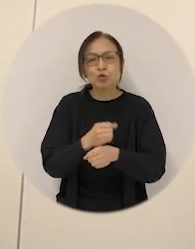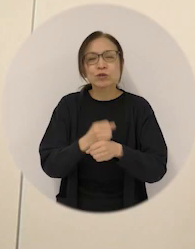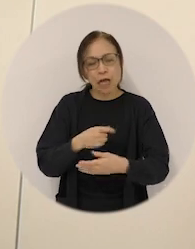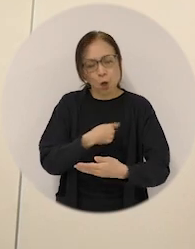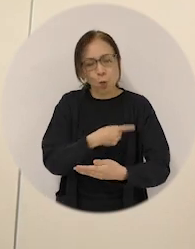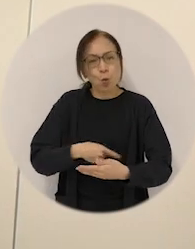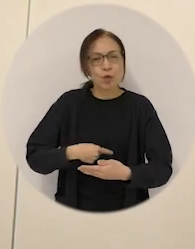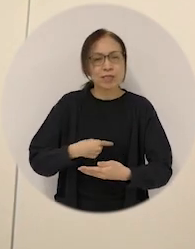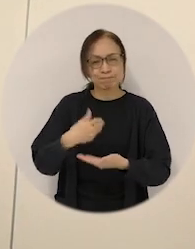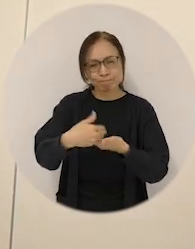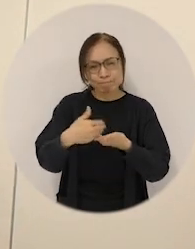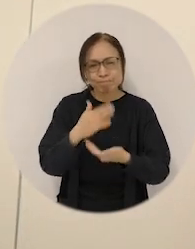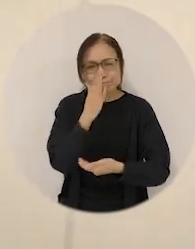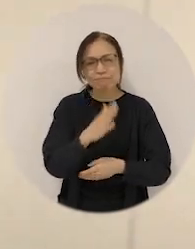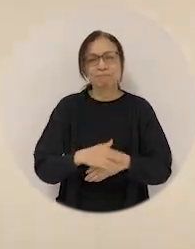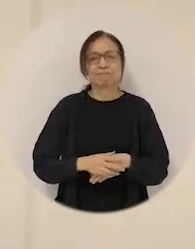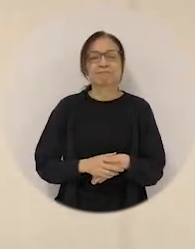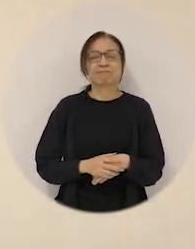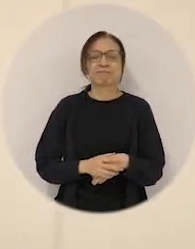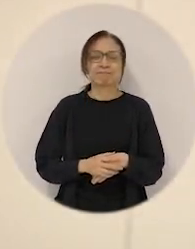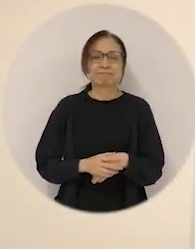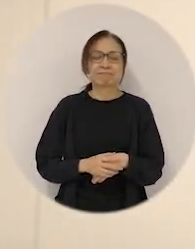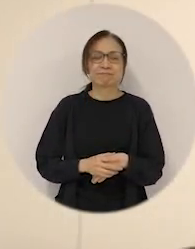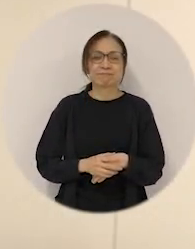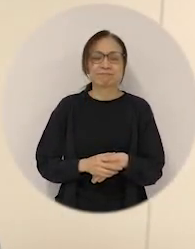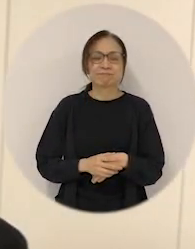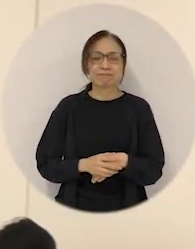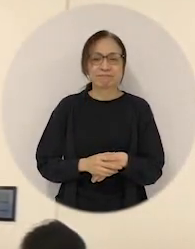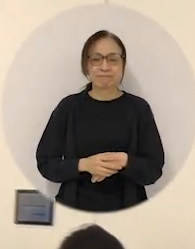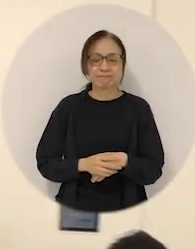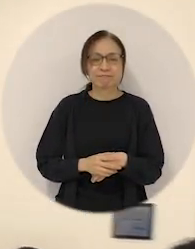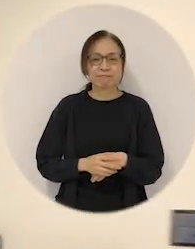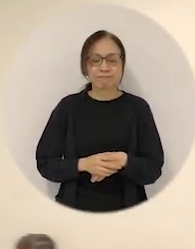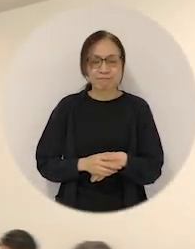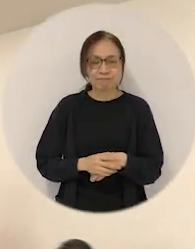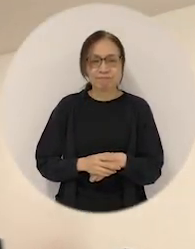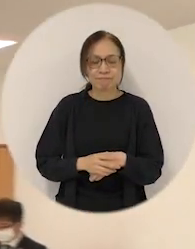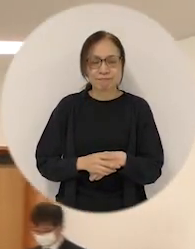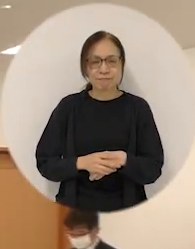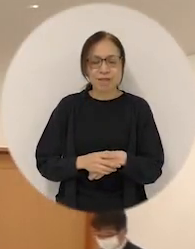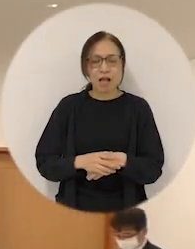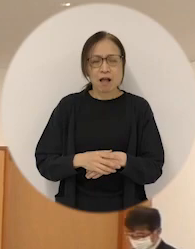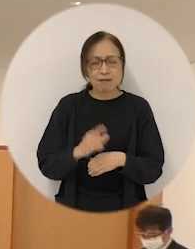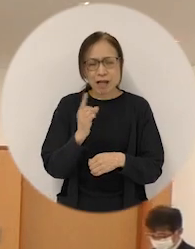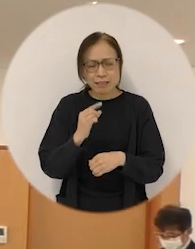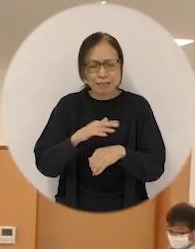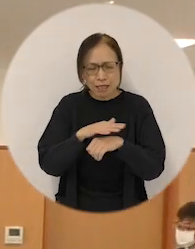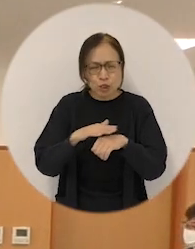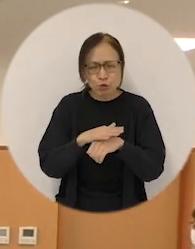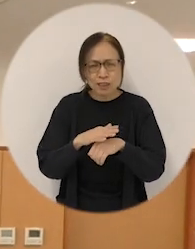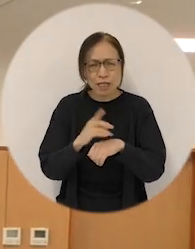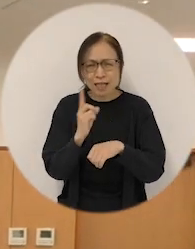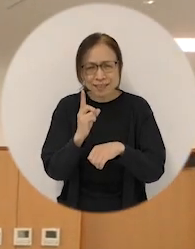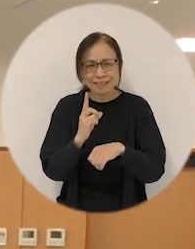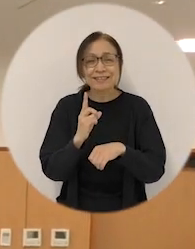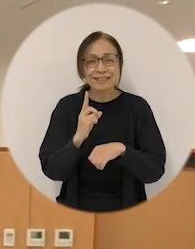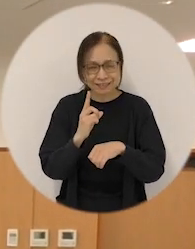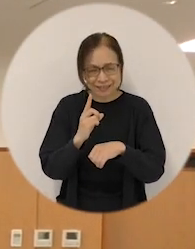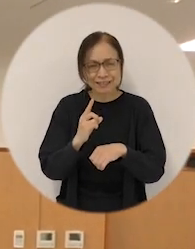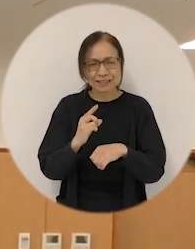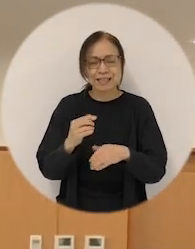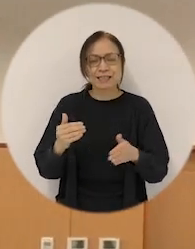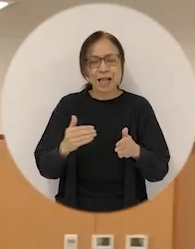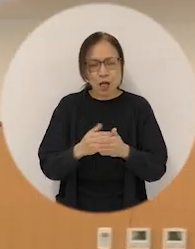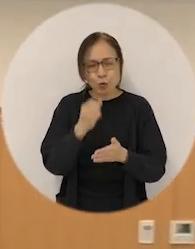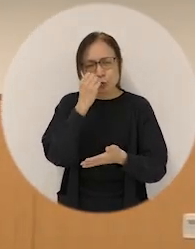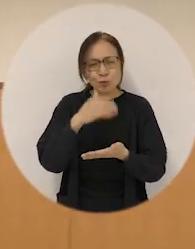ると助かります。平成の何に重点を置いたかみたいなことを最後の予算、当初予算でもっと